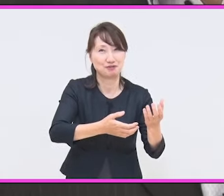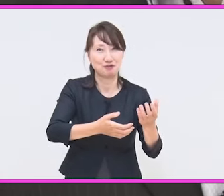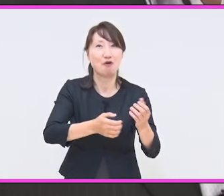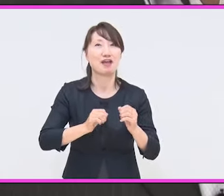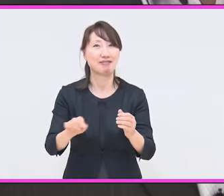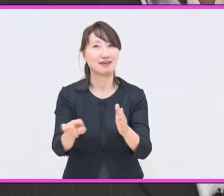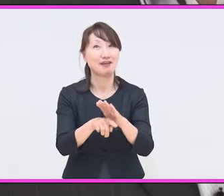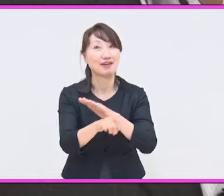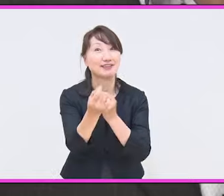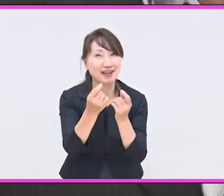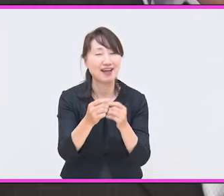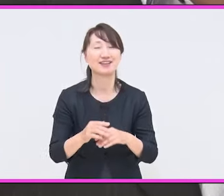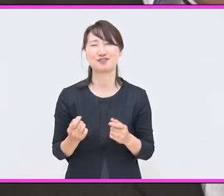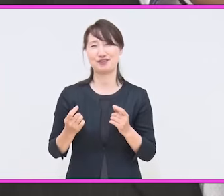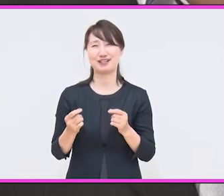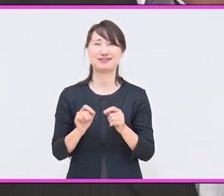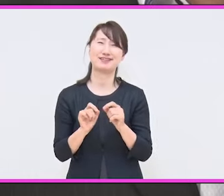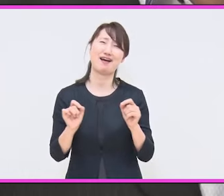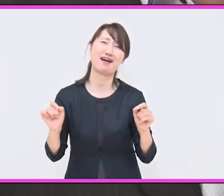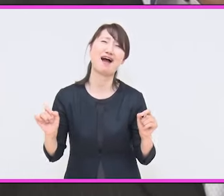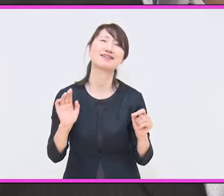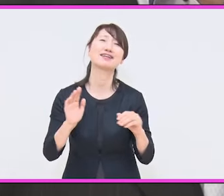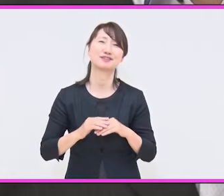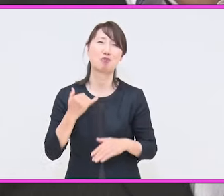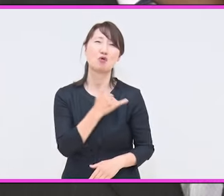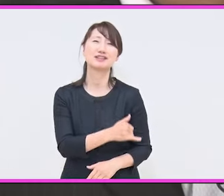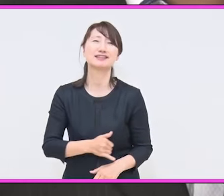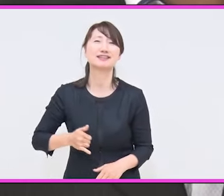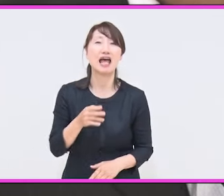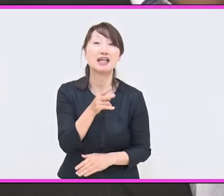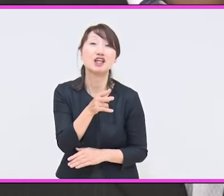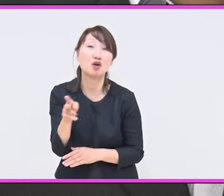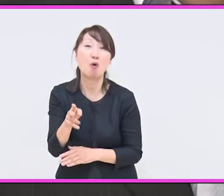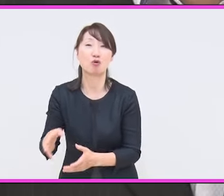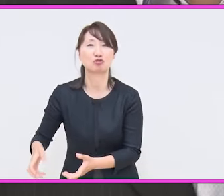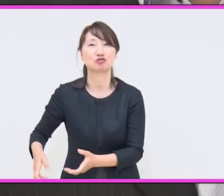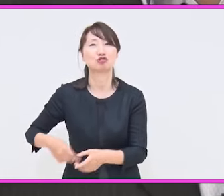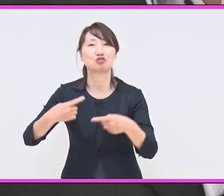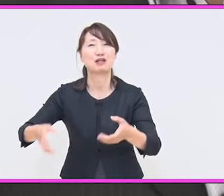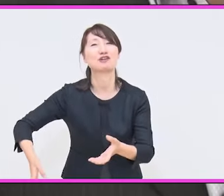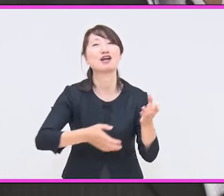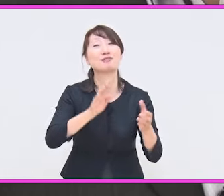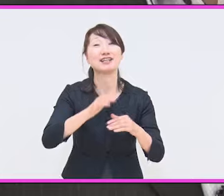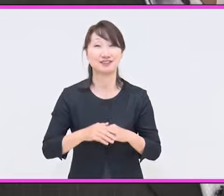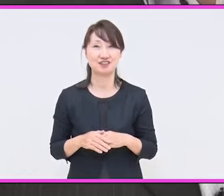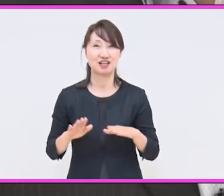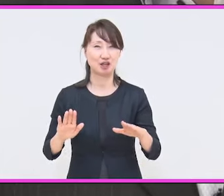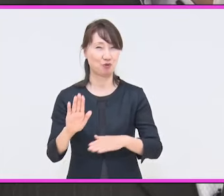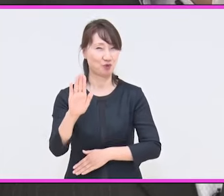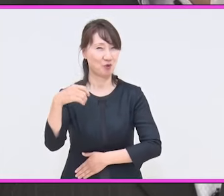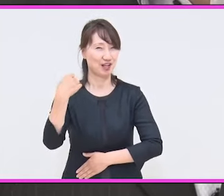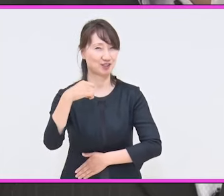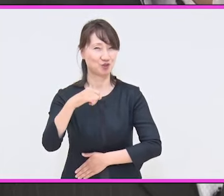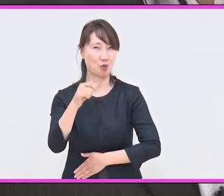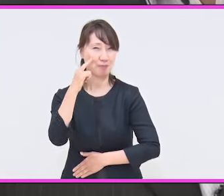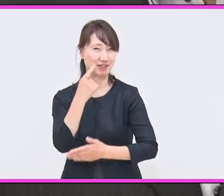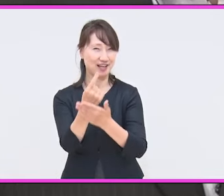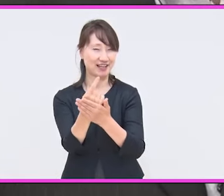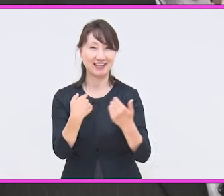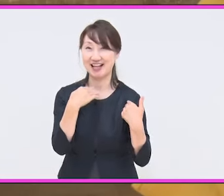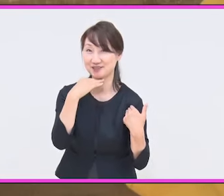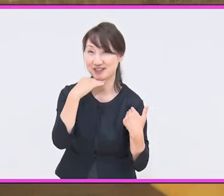ね、もう長いですね。もう本当に人生そのものというか、はい、 この夏5回目も期待されています。そ